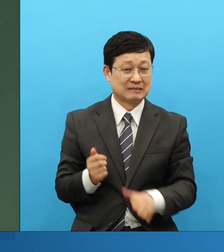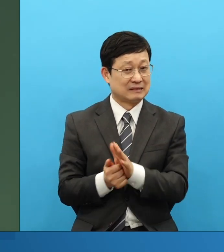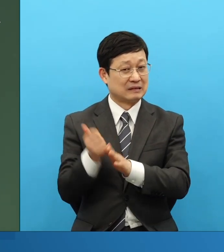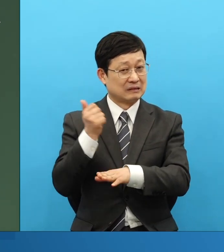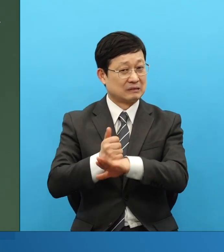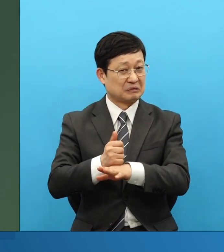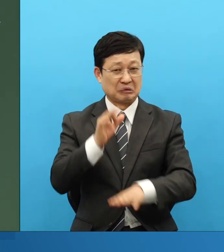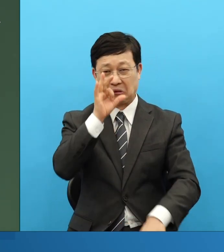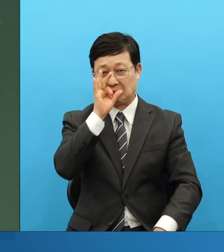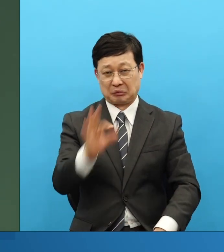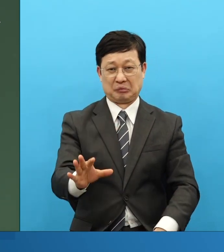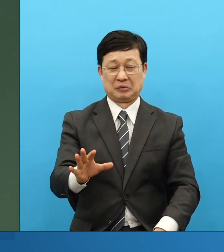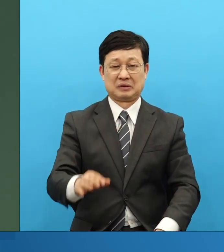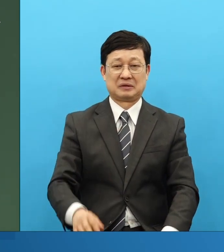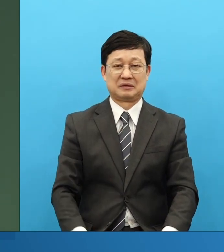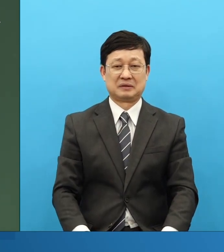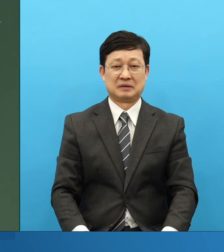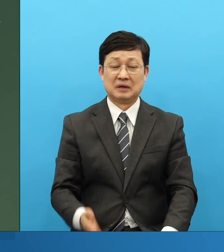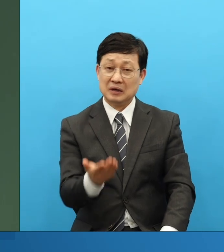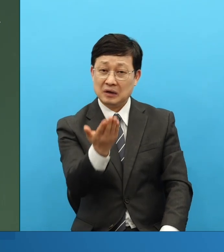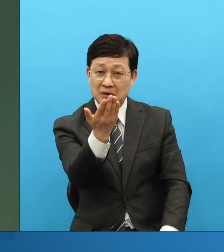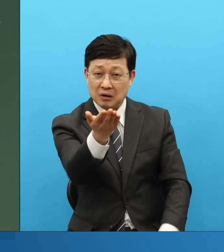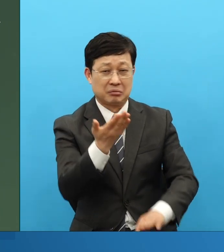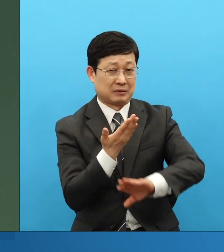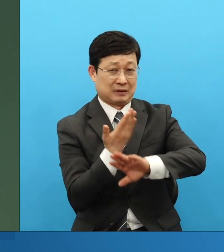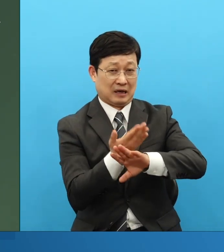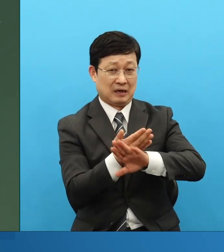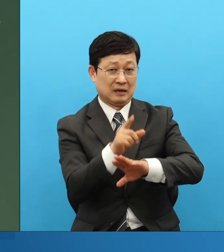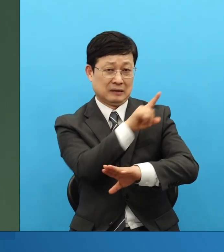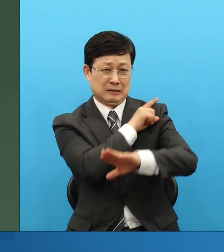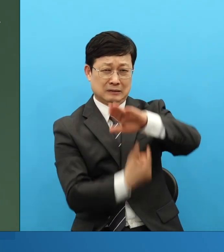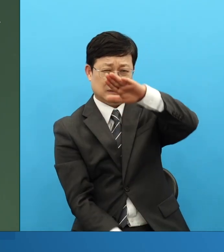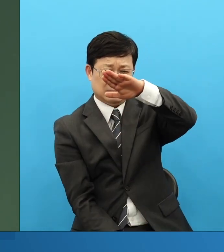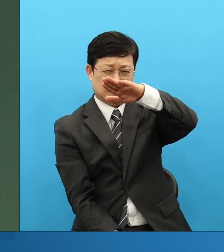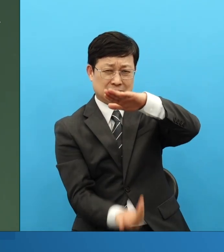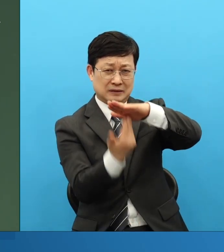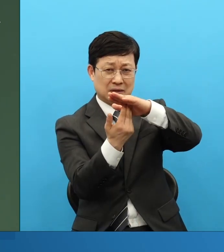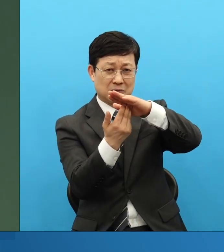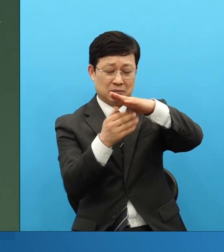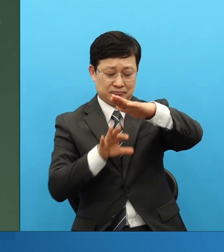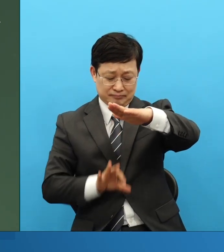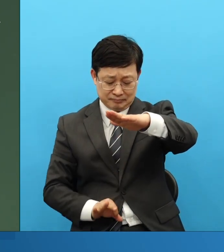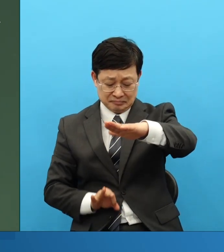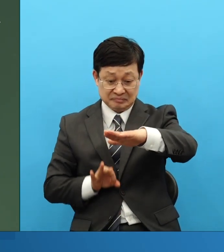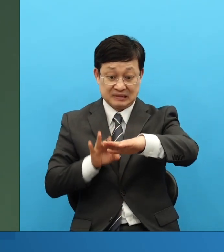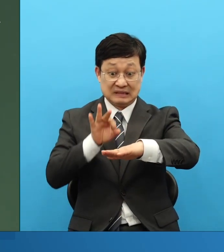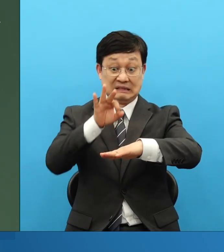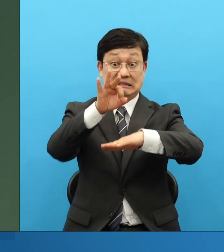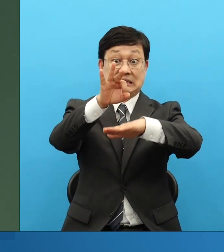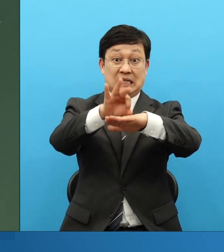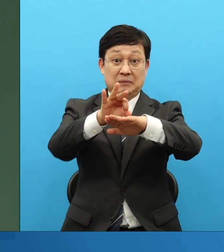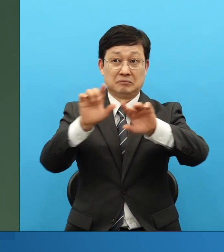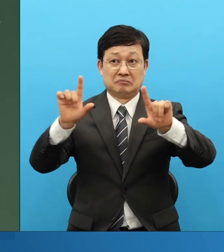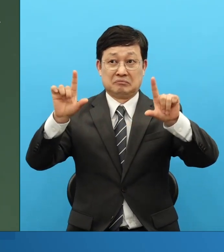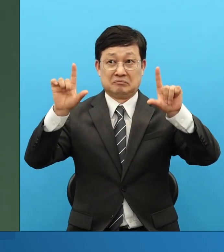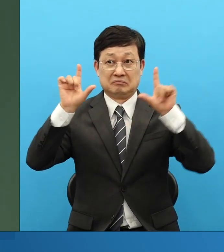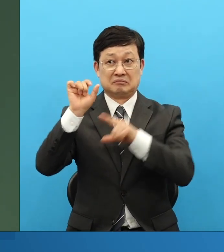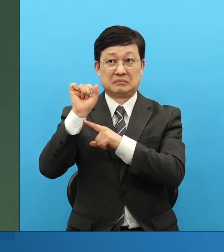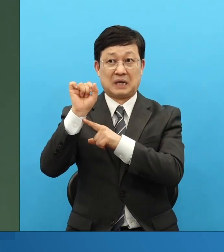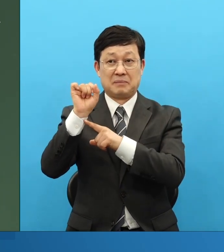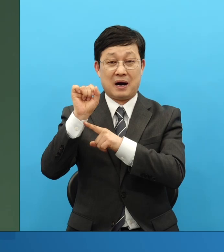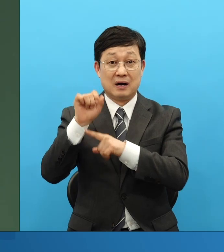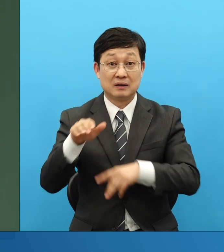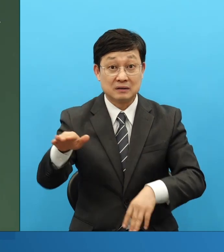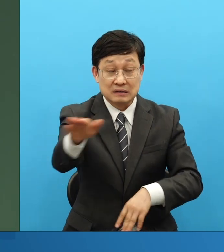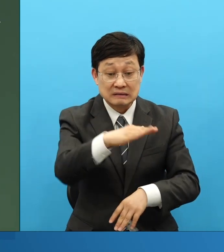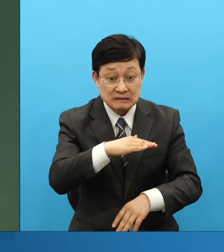여러분은 최고로 가야 됩니다. 서밋으로 가야 돼요. You have to head to the best, and that is the summit. 특히 나이 어릴